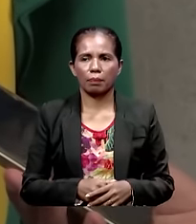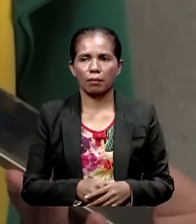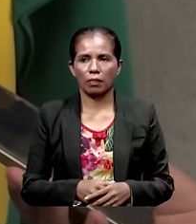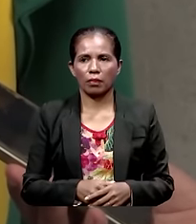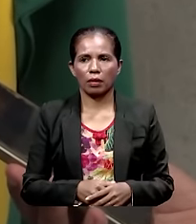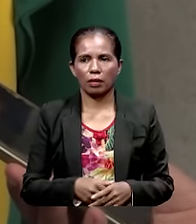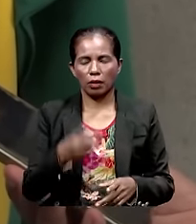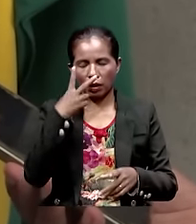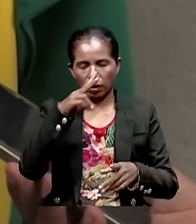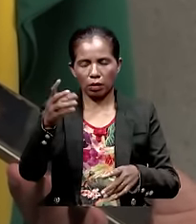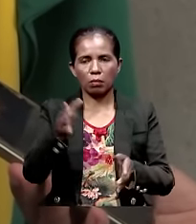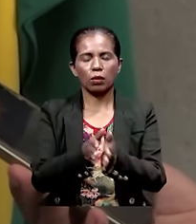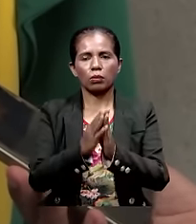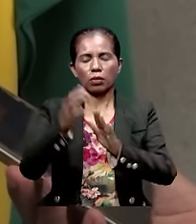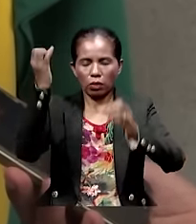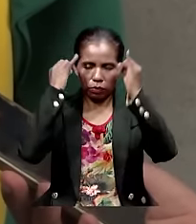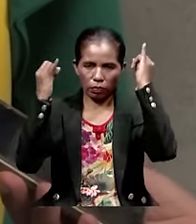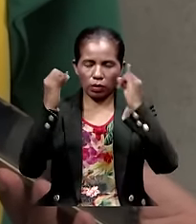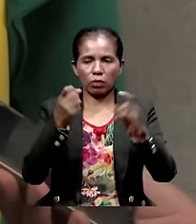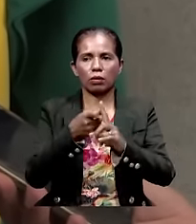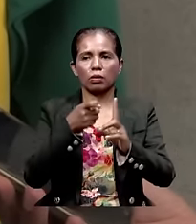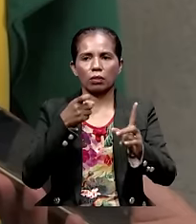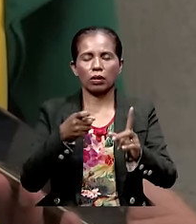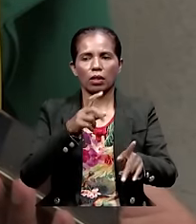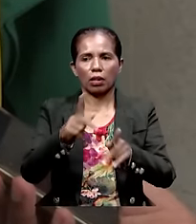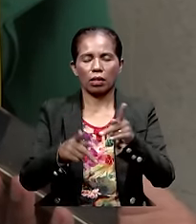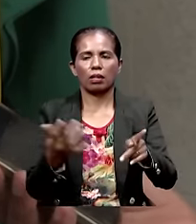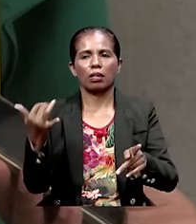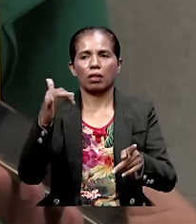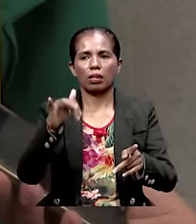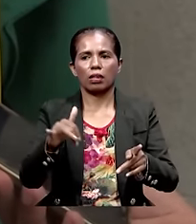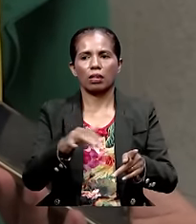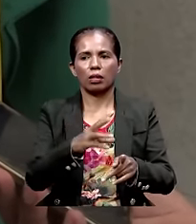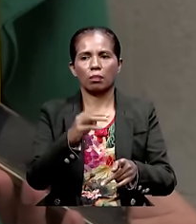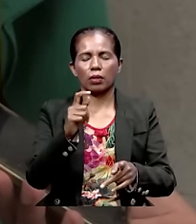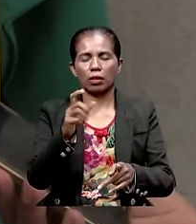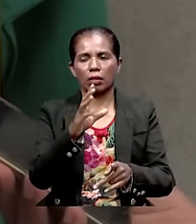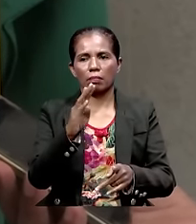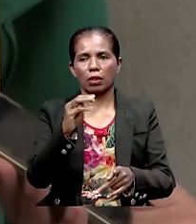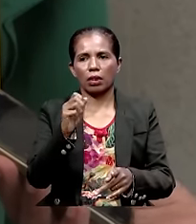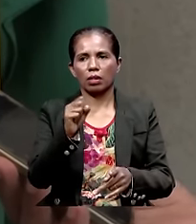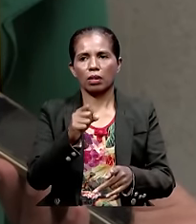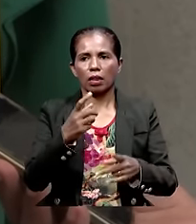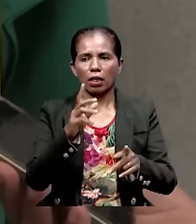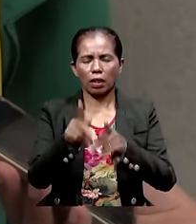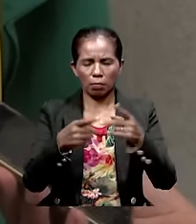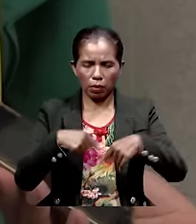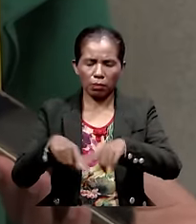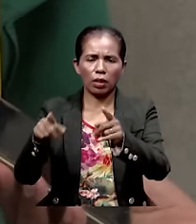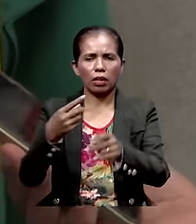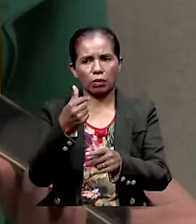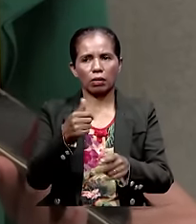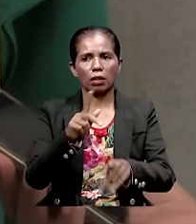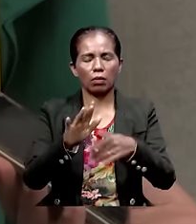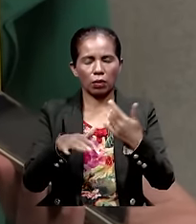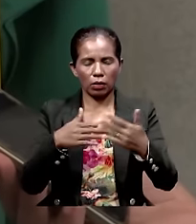kontrol ser ne ba musu informasaun si si imigrasaun ya mata mas si ngen ba e mes ai oito an mes ema